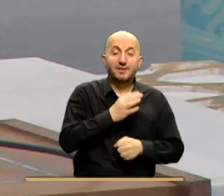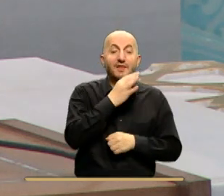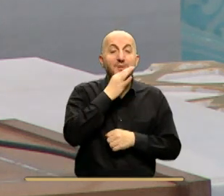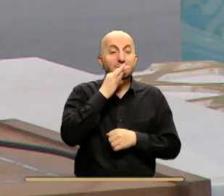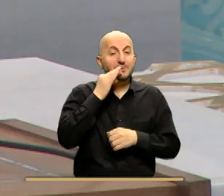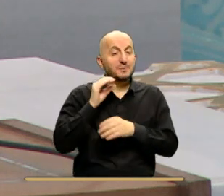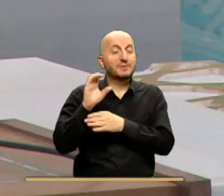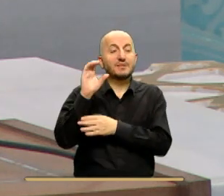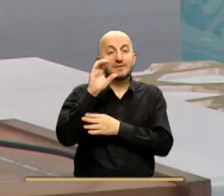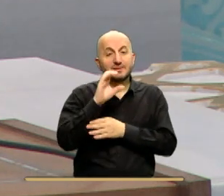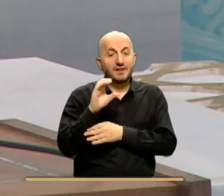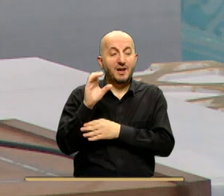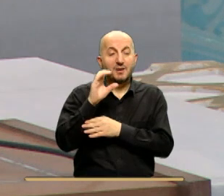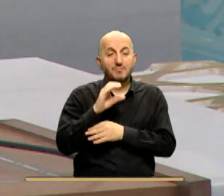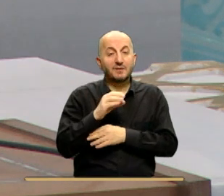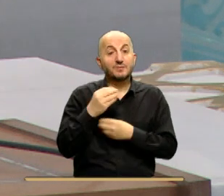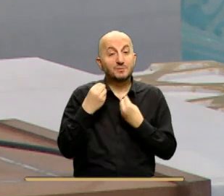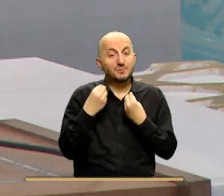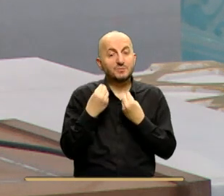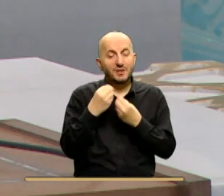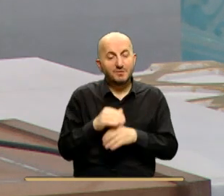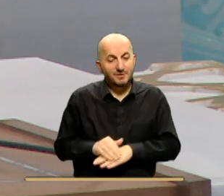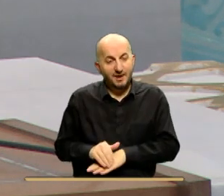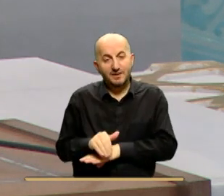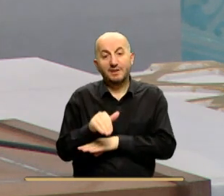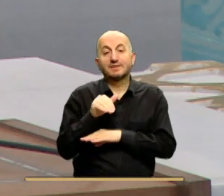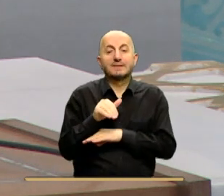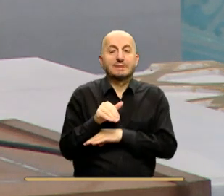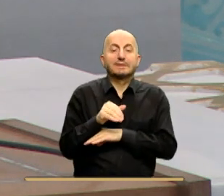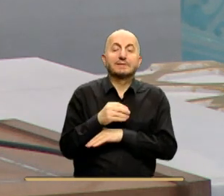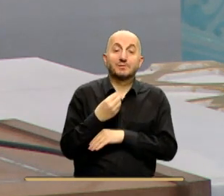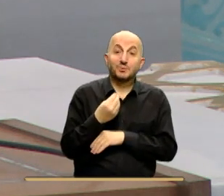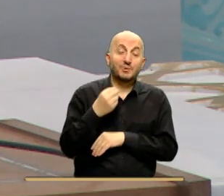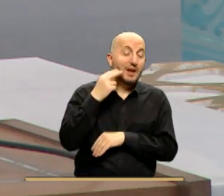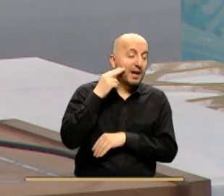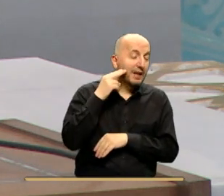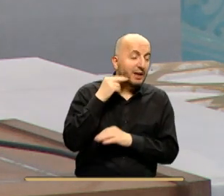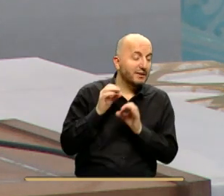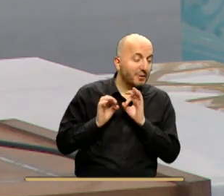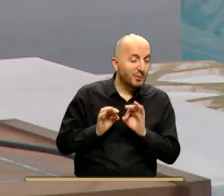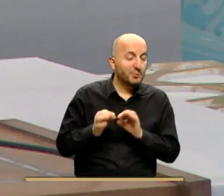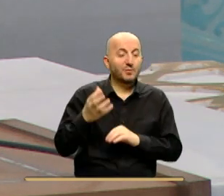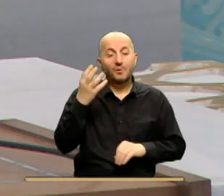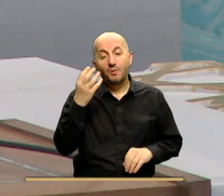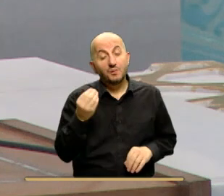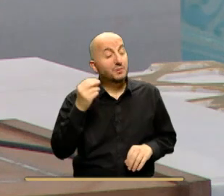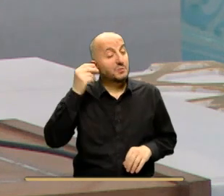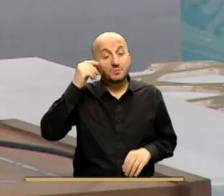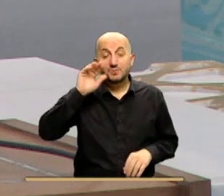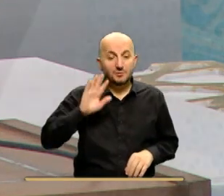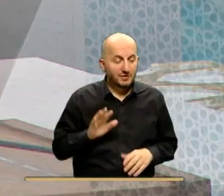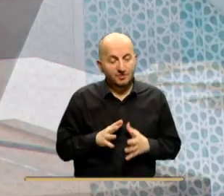huzurun İslam'la, nezih bir hayatın güzel ahlakla mümkün olduğunu